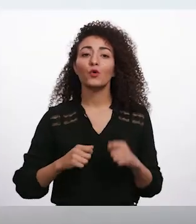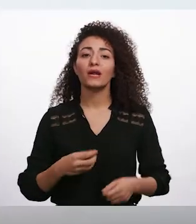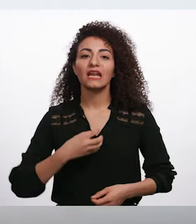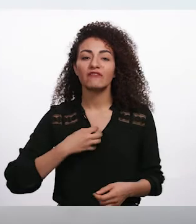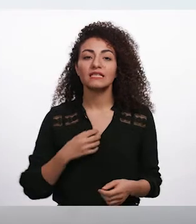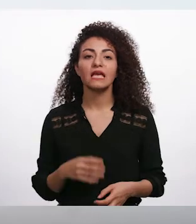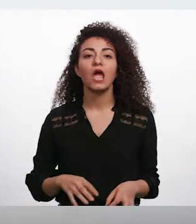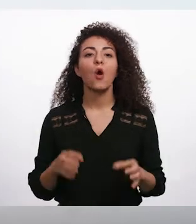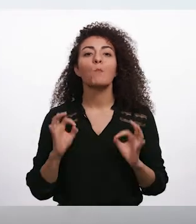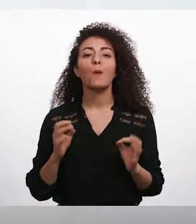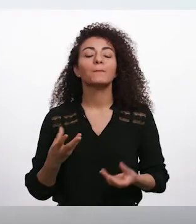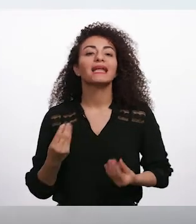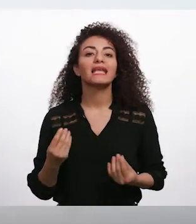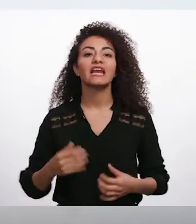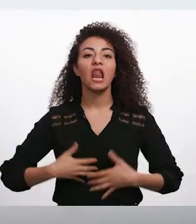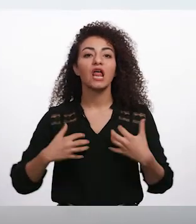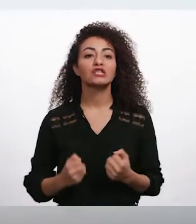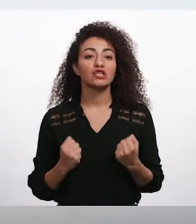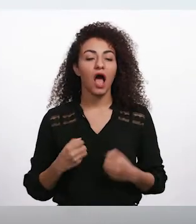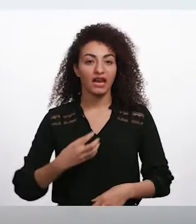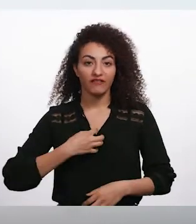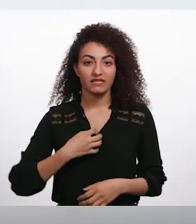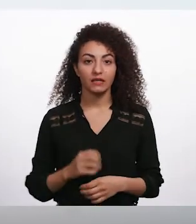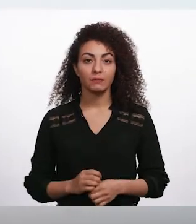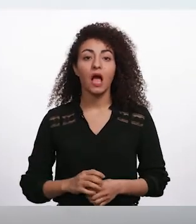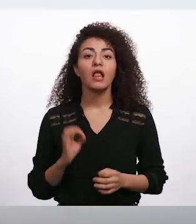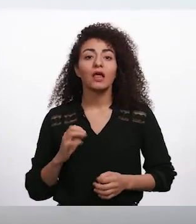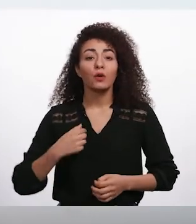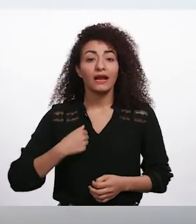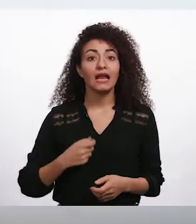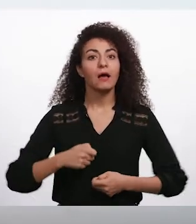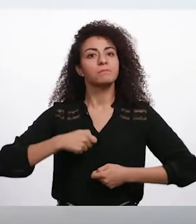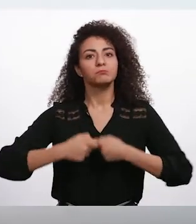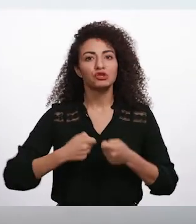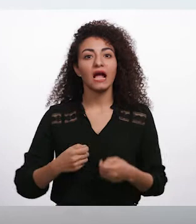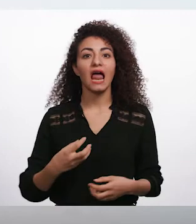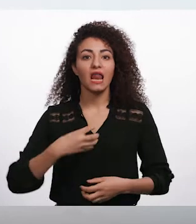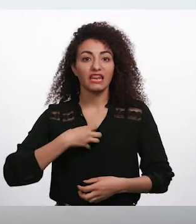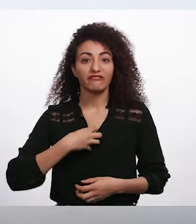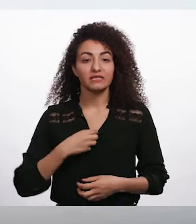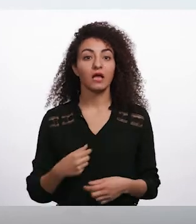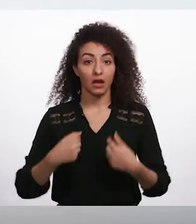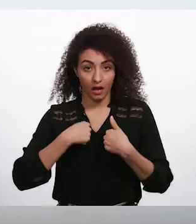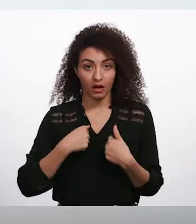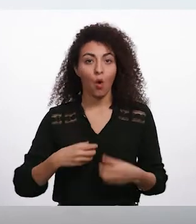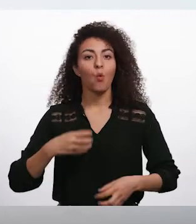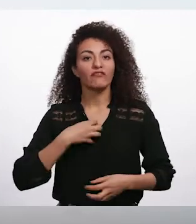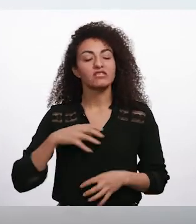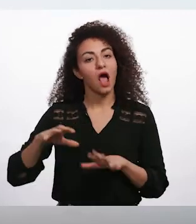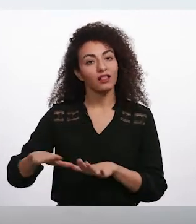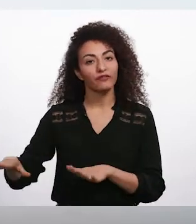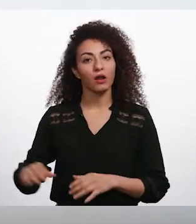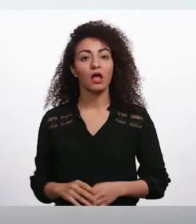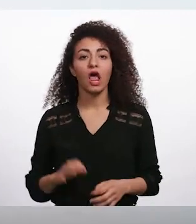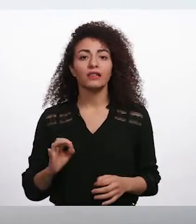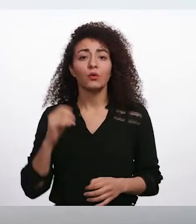المرونة عنصر مهم من عناصر الصحة النفسية، كتير مهم ننميها عنا وعند أطفالنا، وكتير مهم نعرف أنه لنقدر